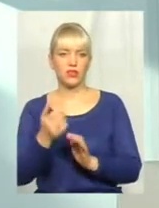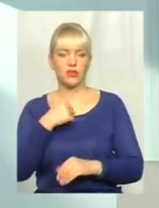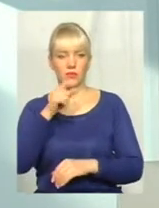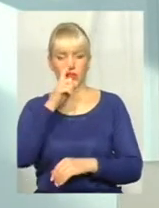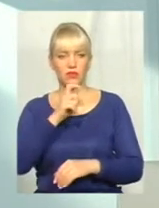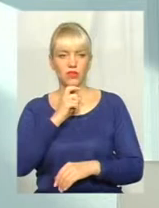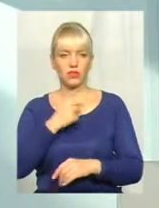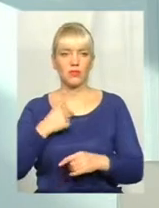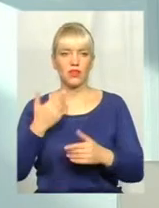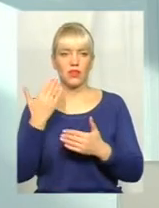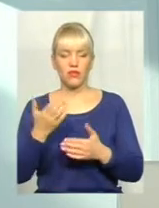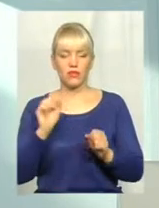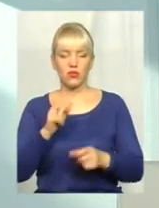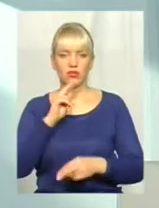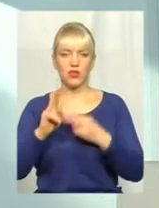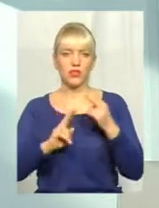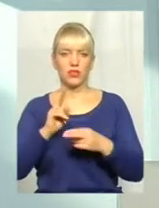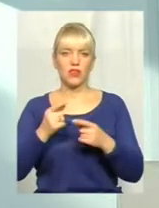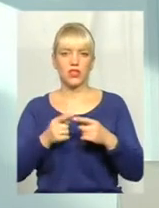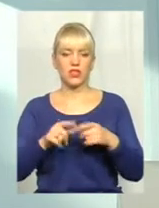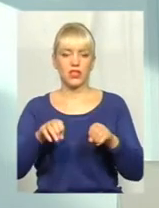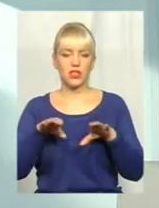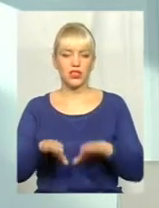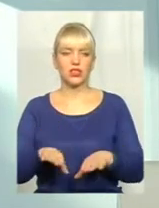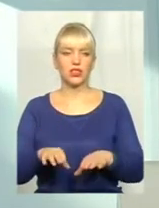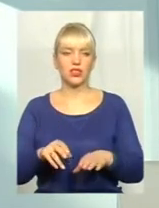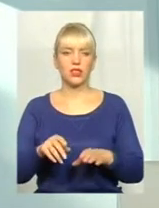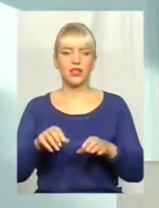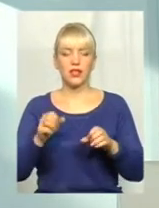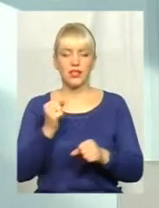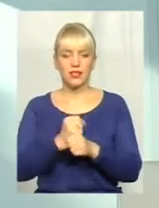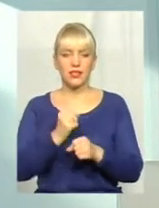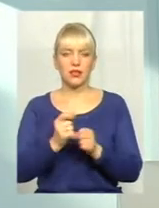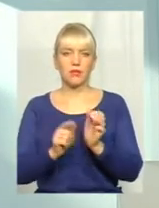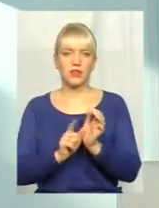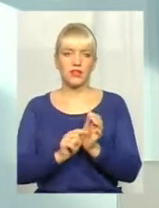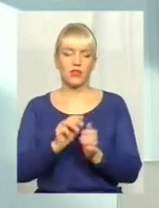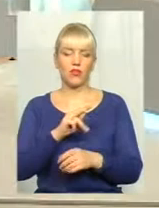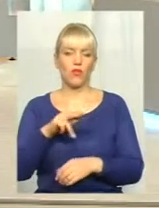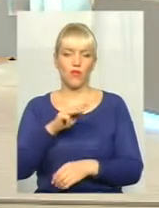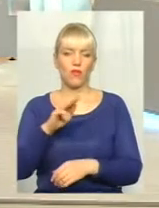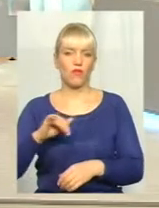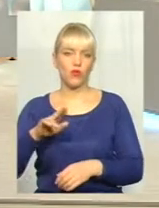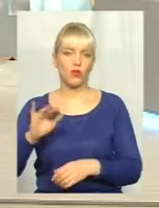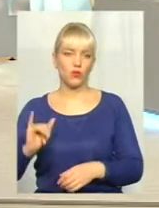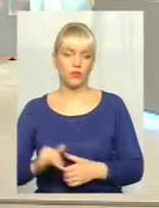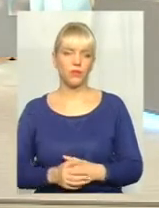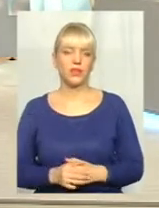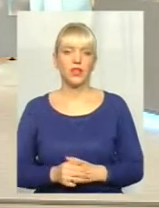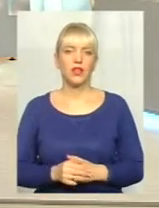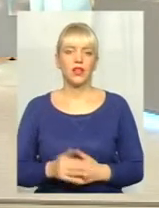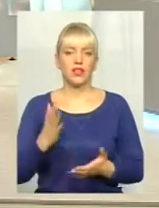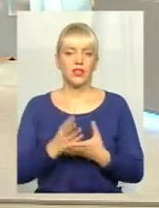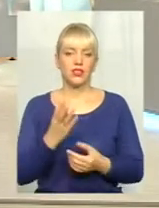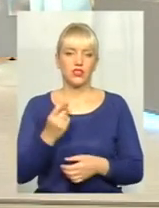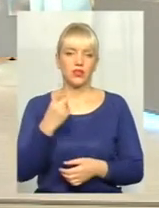незрозуміла і ви маєте право оскаржувати рішення і дії пенсійного фонду. Дякую за відповідь. Маємо ще один телефонний дзвінок. Слухаємо вас. Говоріть,